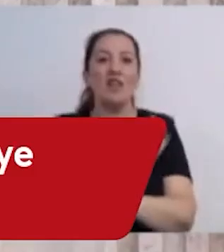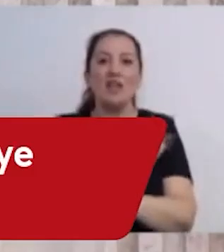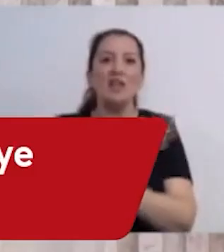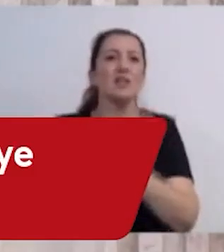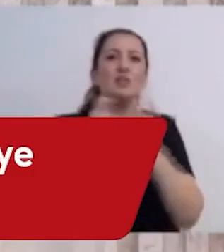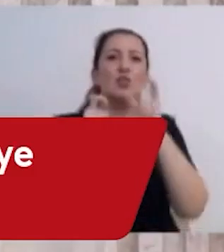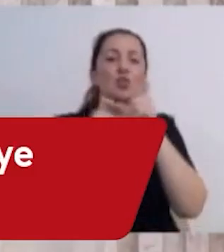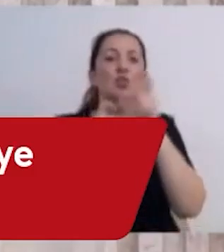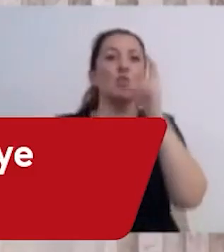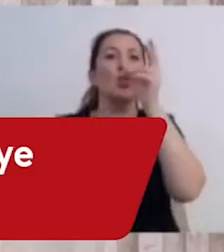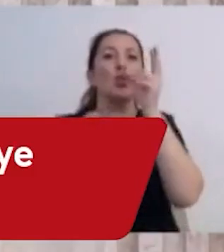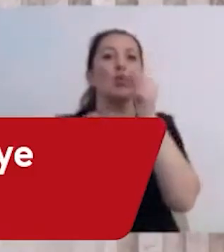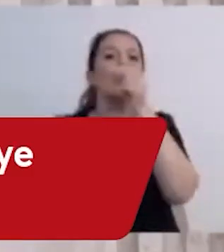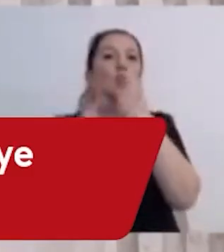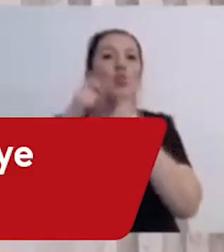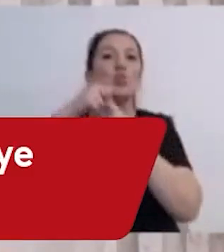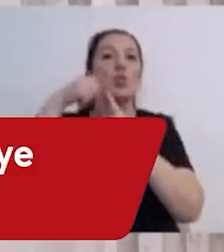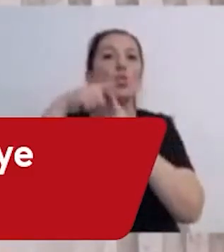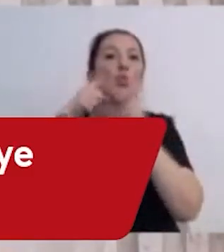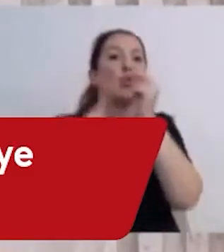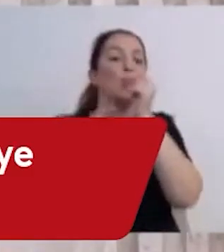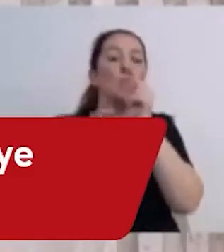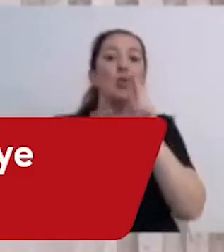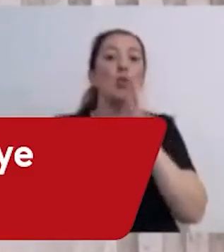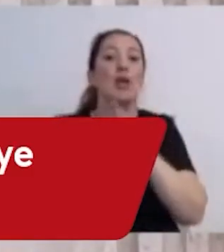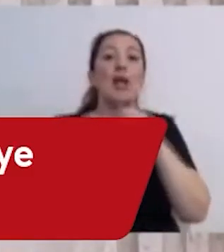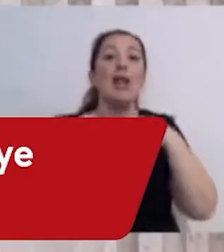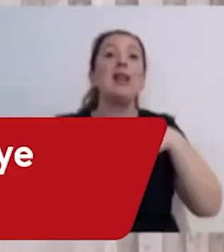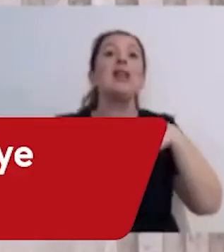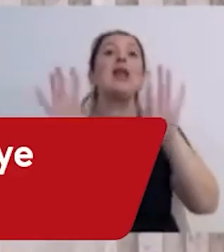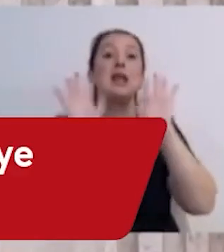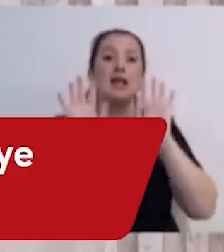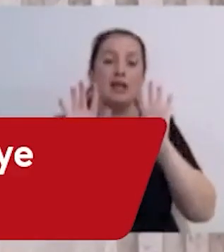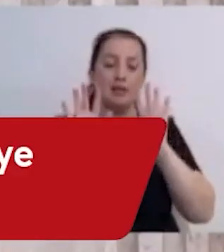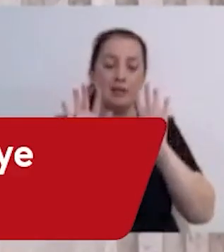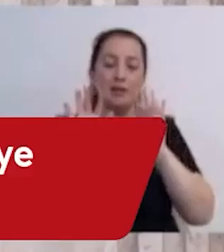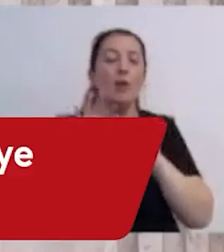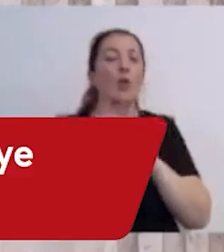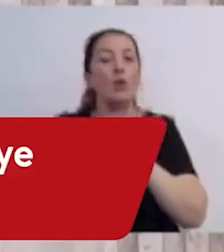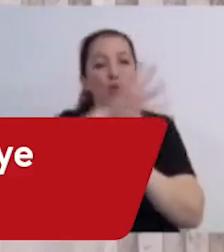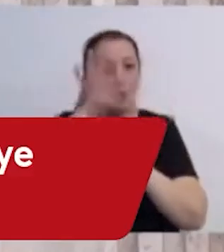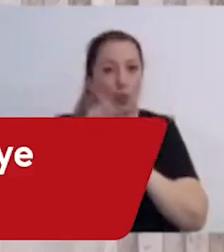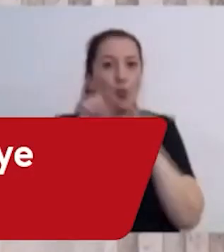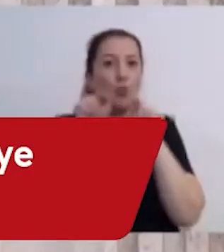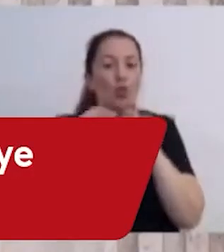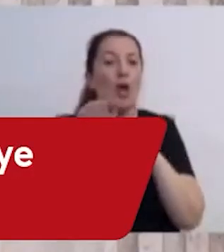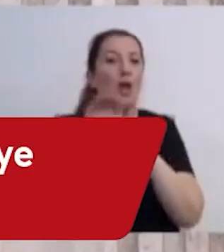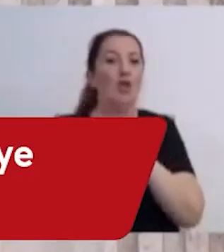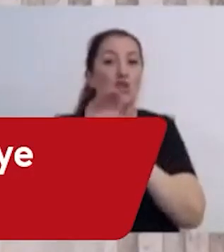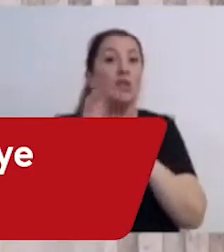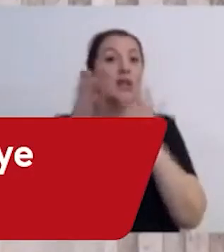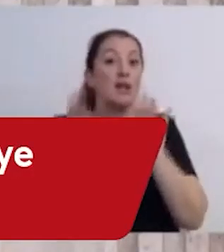sürtük değildir. Hiçbir vatandaşımız. Tüm bunlar yaşanırken